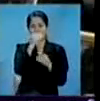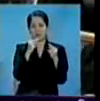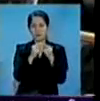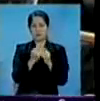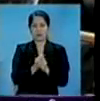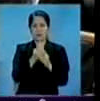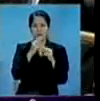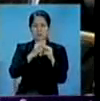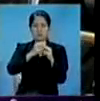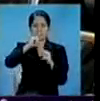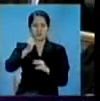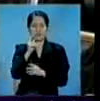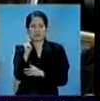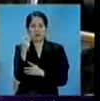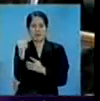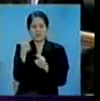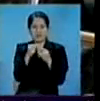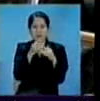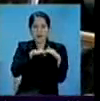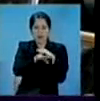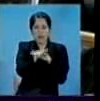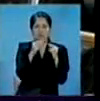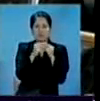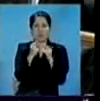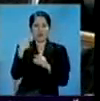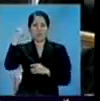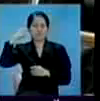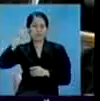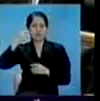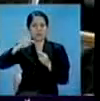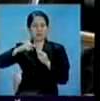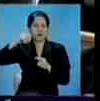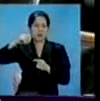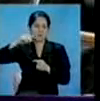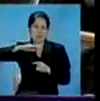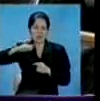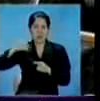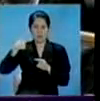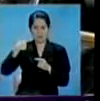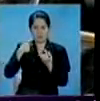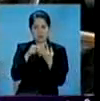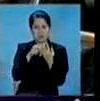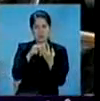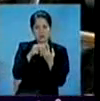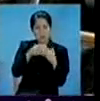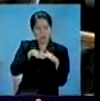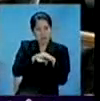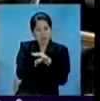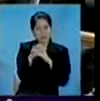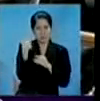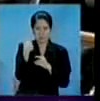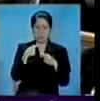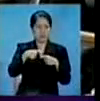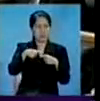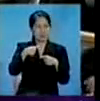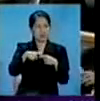าคุณจตุพรแอบอยู่หลังเด็กหลังผู้หญิงหลังคนแก่น ี่มันเป็นเหตุที่ทำให้ลำบากในการปฏิบัติ